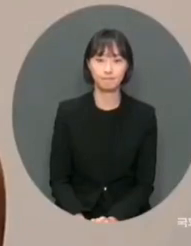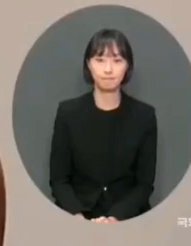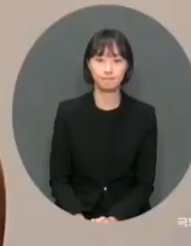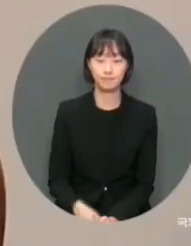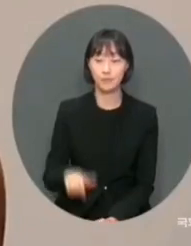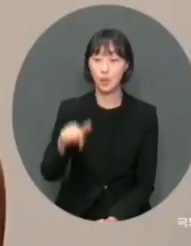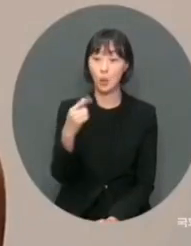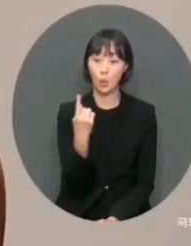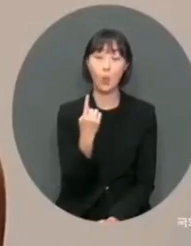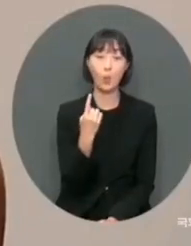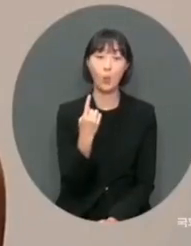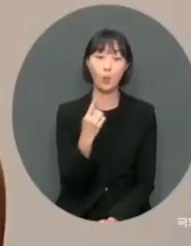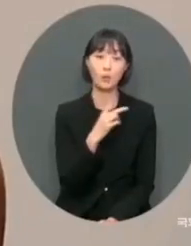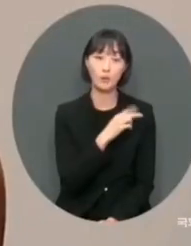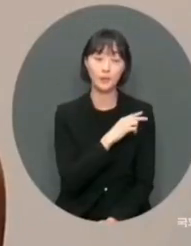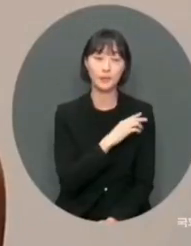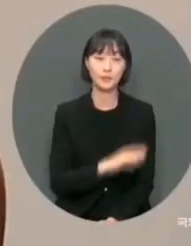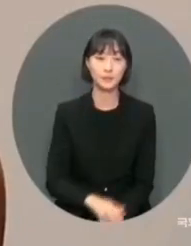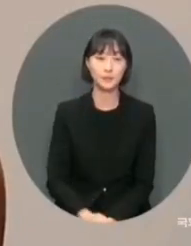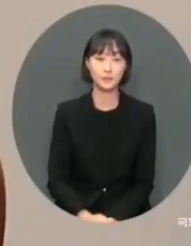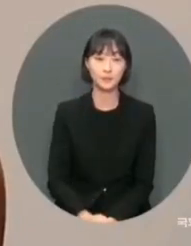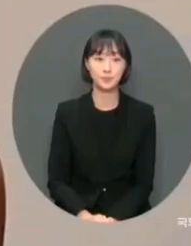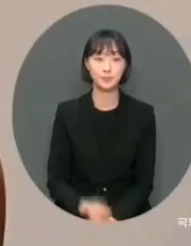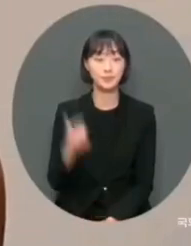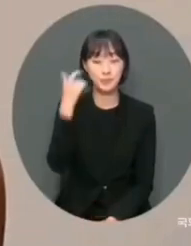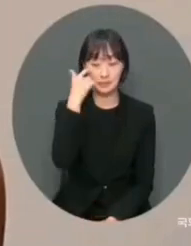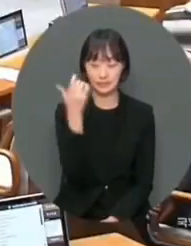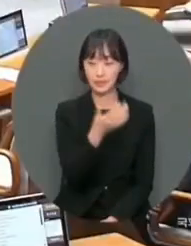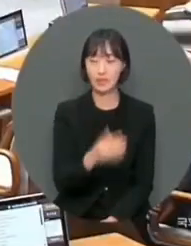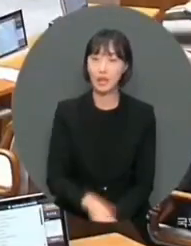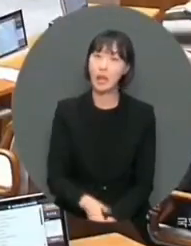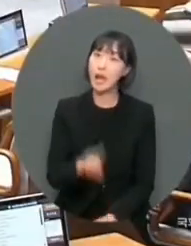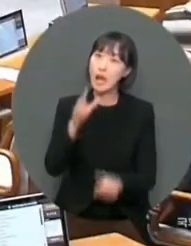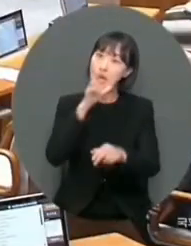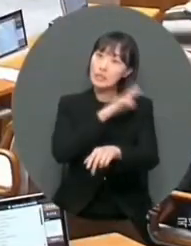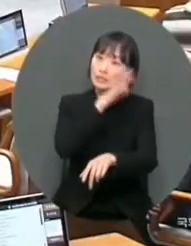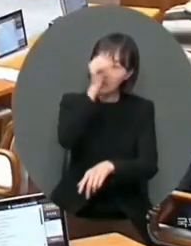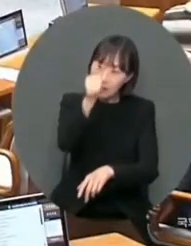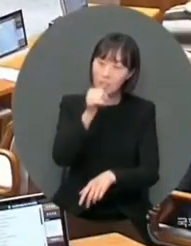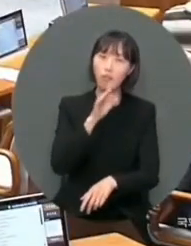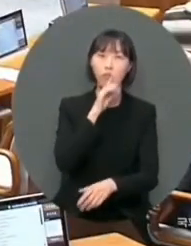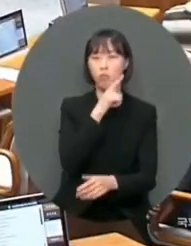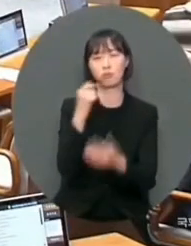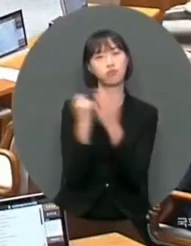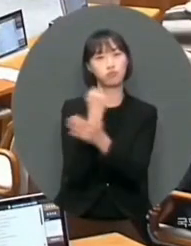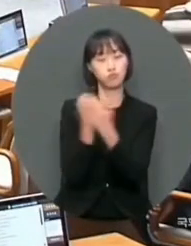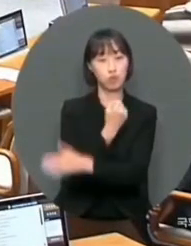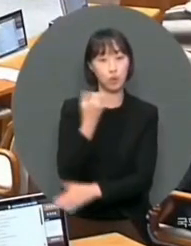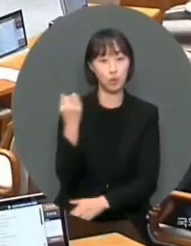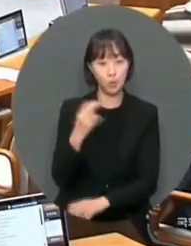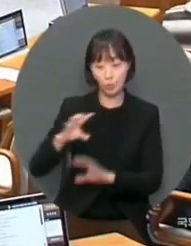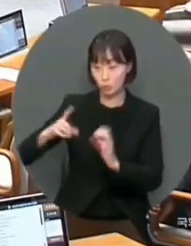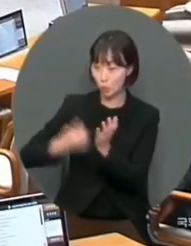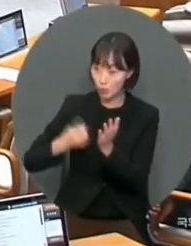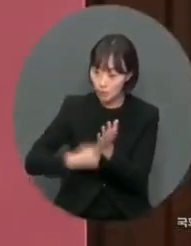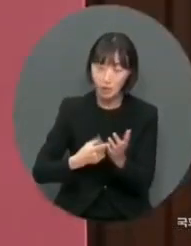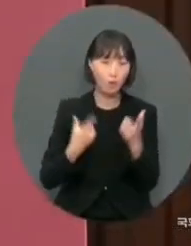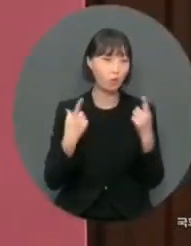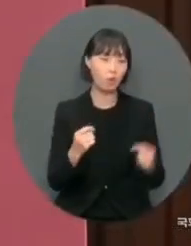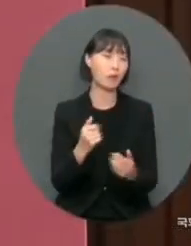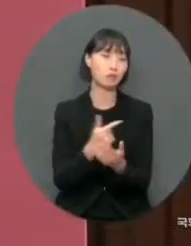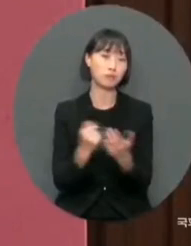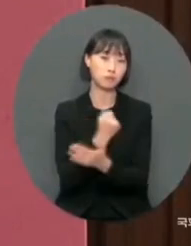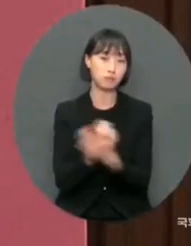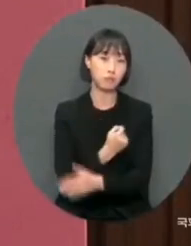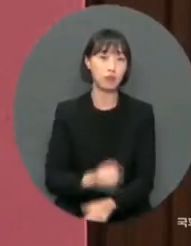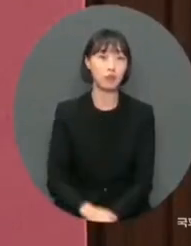우리 고민정 의원님, 저는 의장님께도 질의해 주시기 바랍니다. 네. 유감이고 또 총리님께도 유감입니다. 어떤 저도